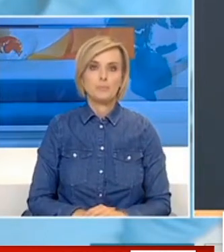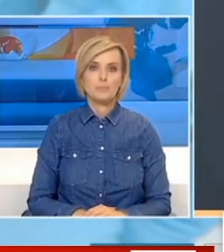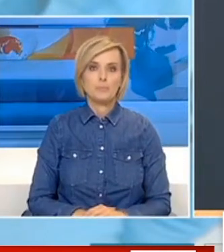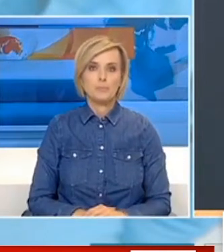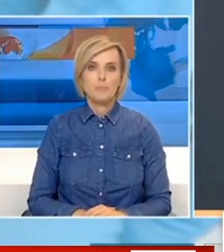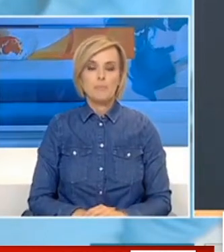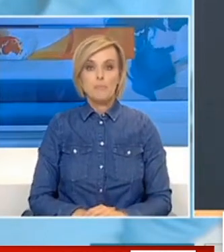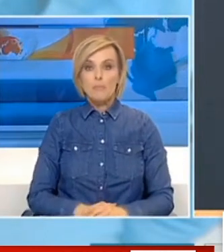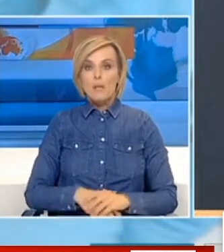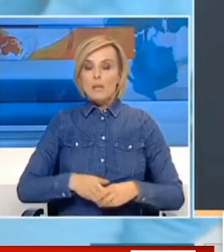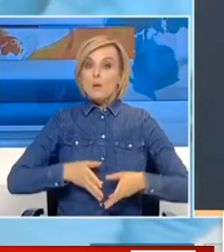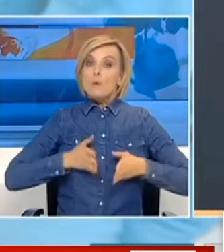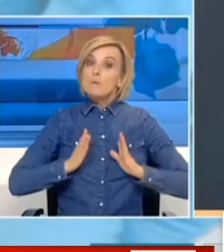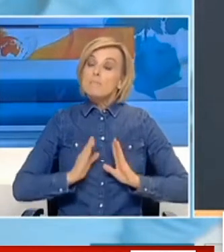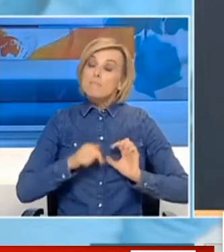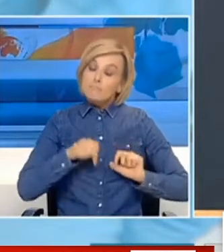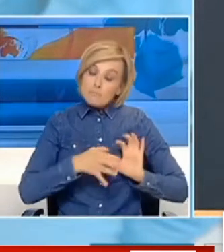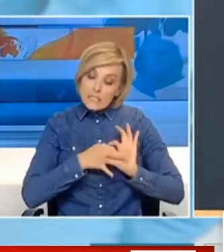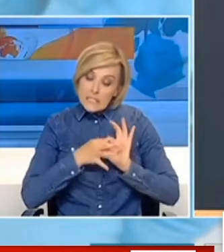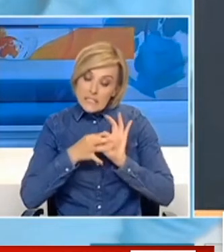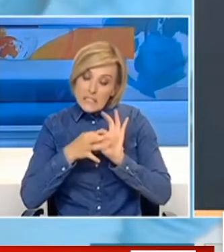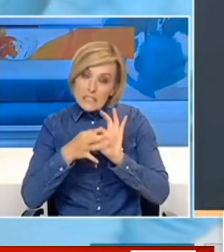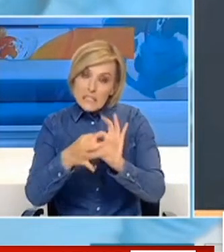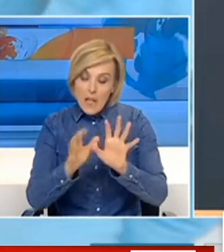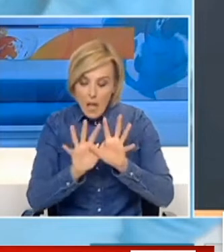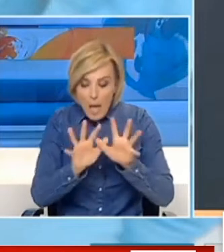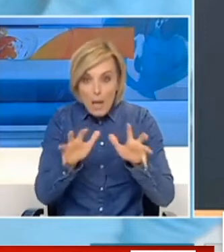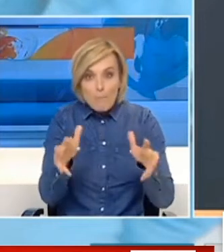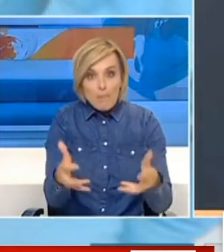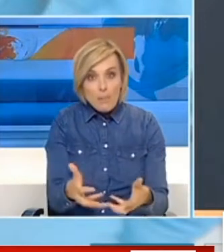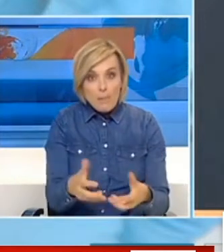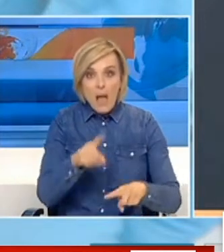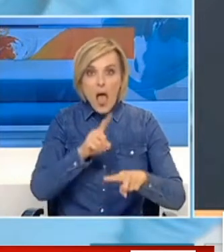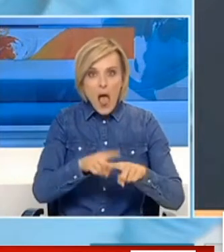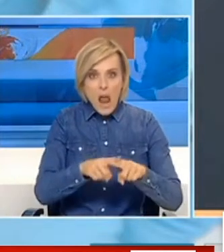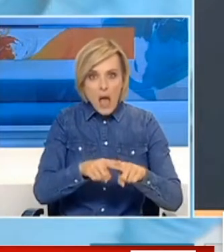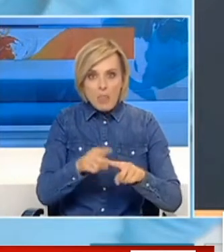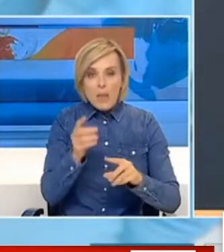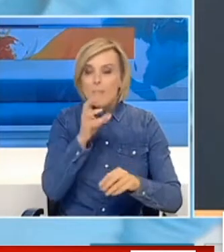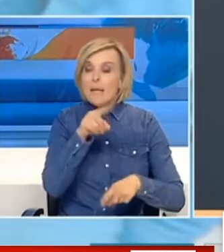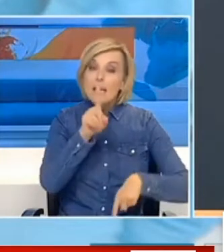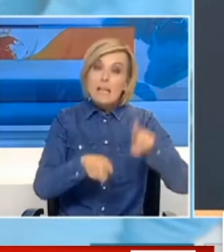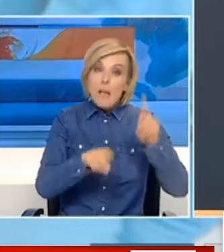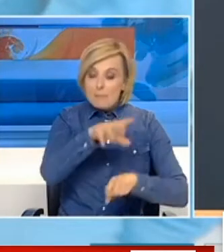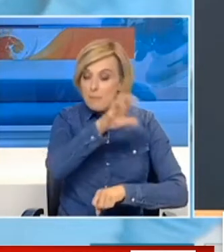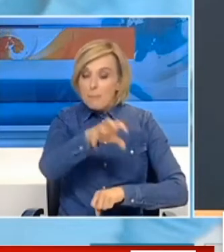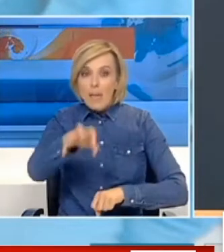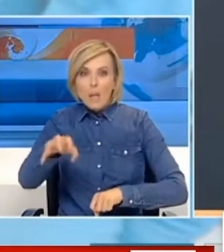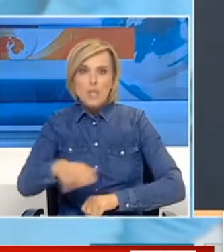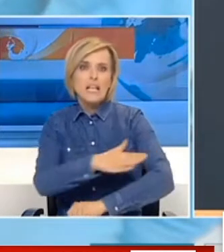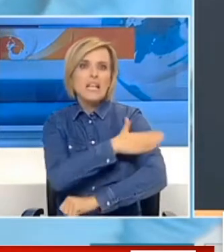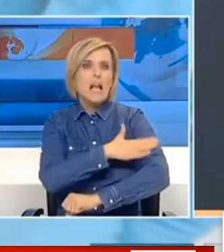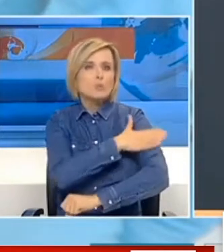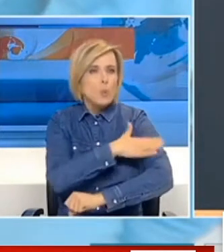Η πορεία της επιδημίας του ιού στη χώρα μας συνεχίζεται, με κάποιες περιοχές να υποφέρουν περισσότερο από τον ιό και τη διασπορά του